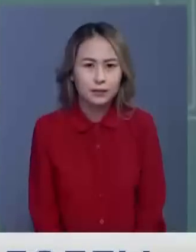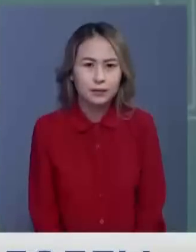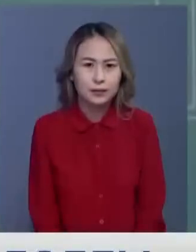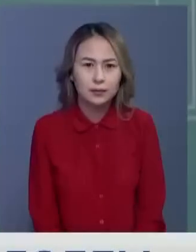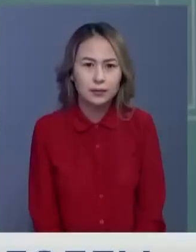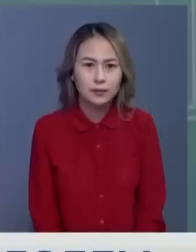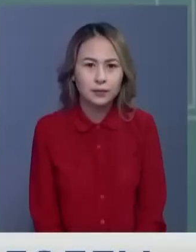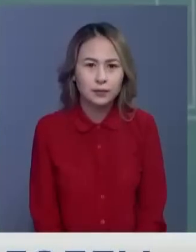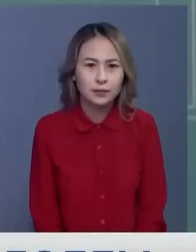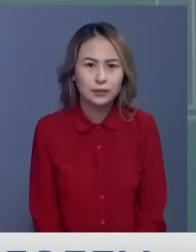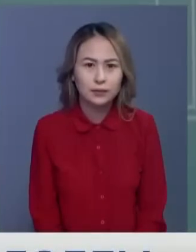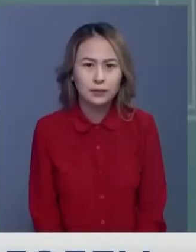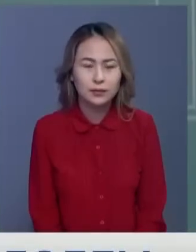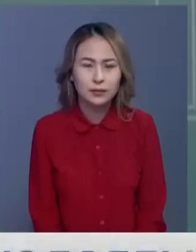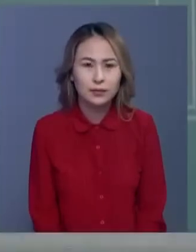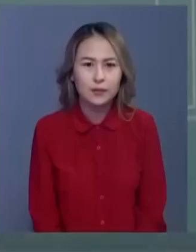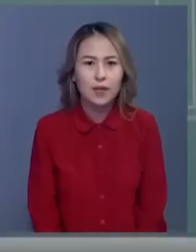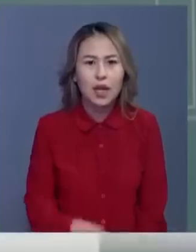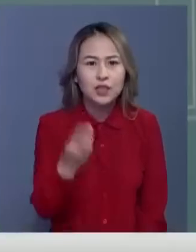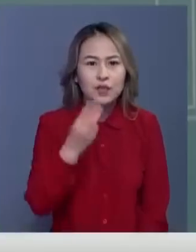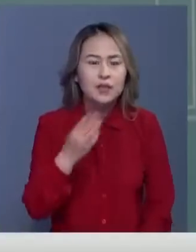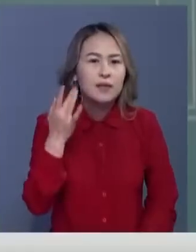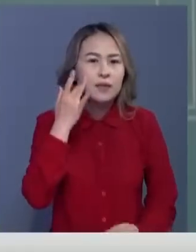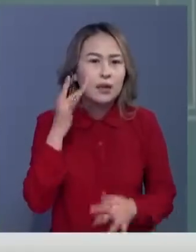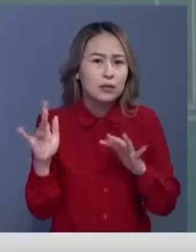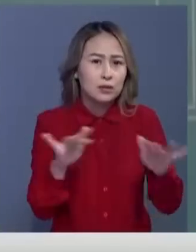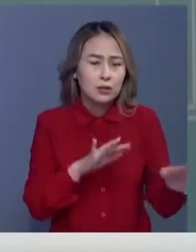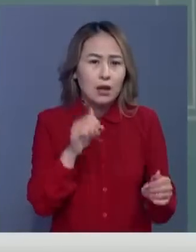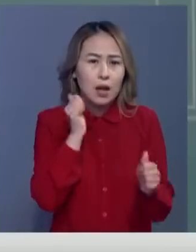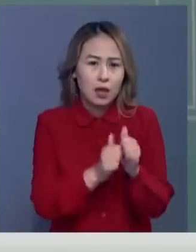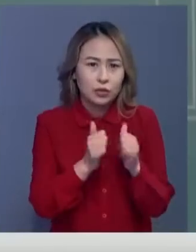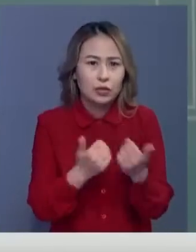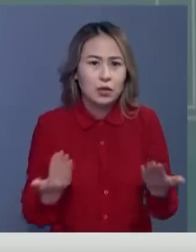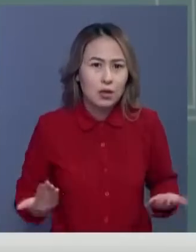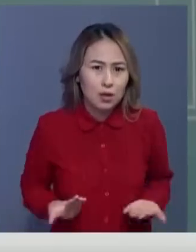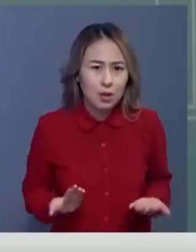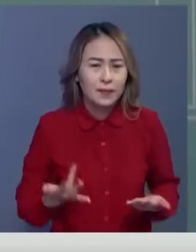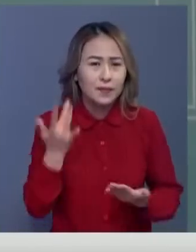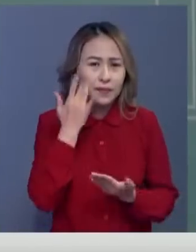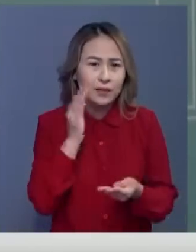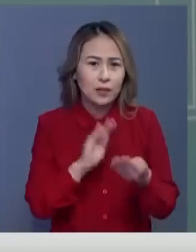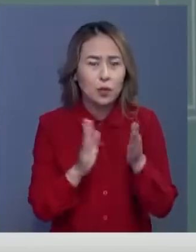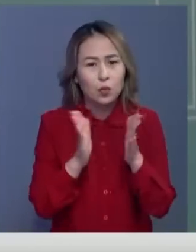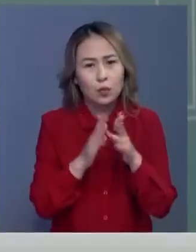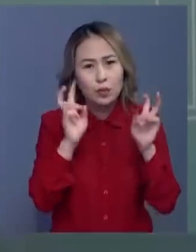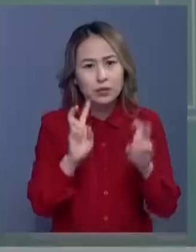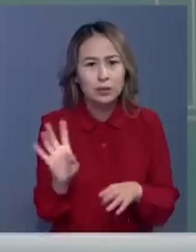That life goes on as normal. Швецияда әдетті тіршілік жүріп жатқаны бос дақпырт. Көптеген адам үйде қалып саяхаттамайтын болды.